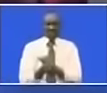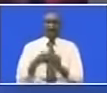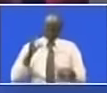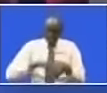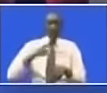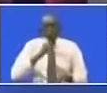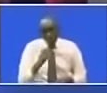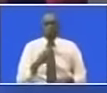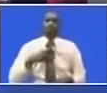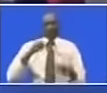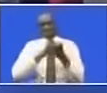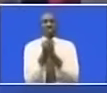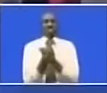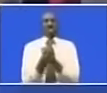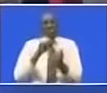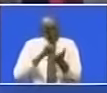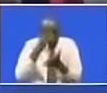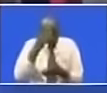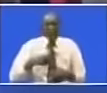uzee wangu. Ndio maana